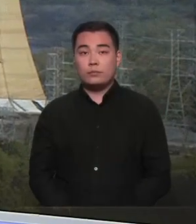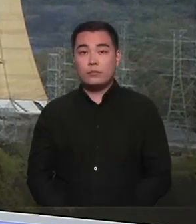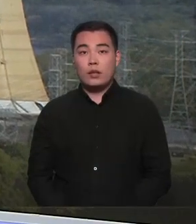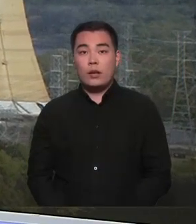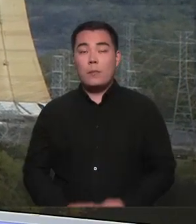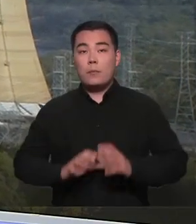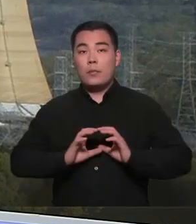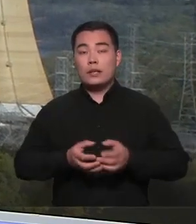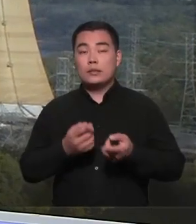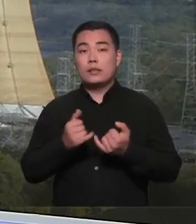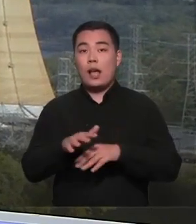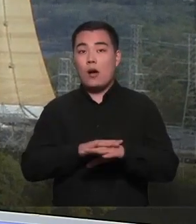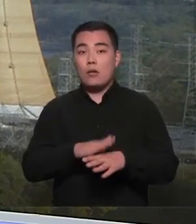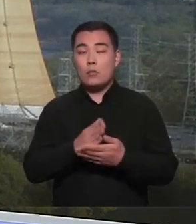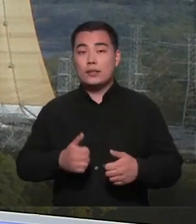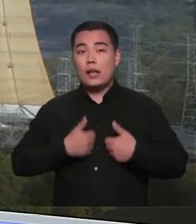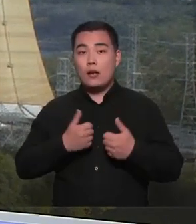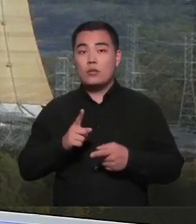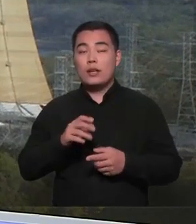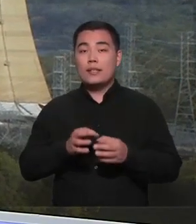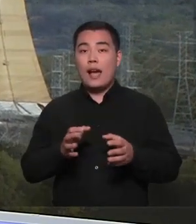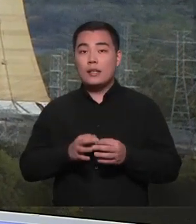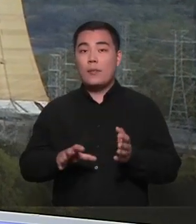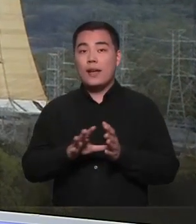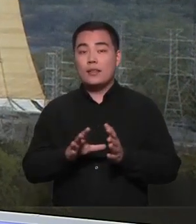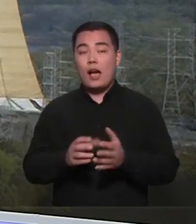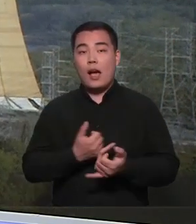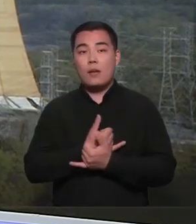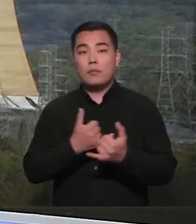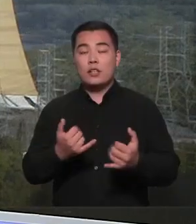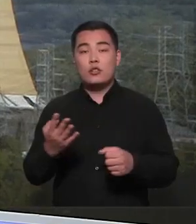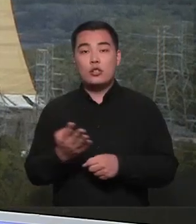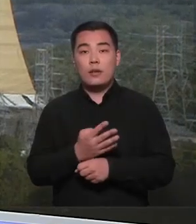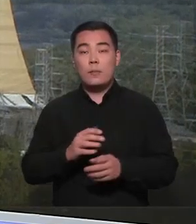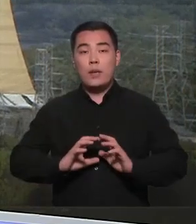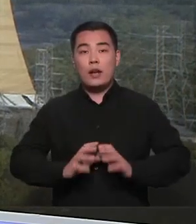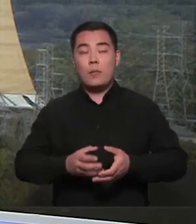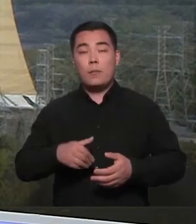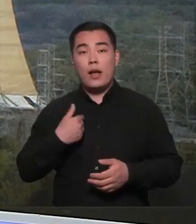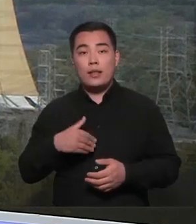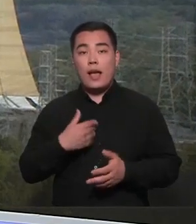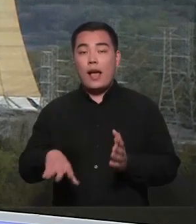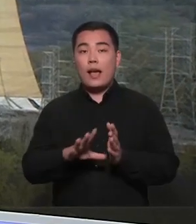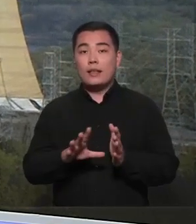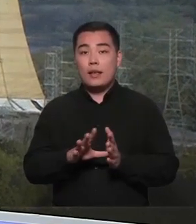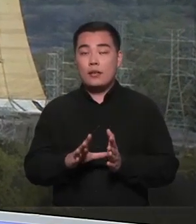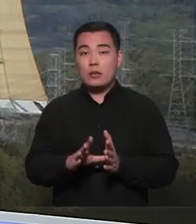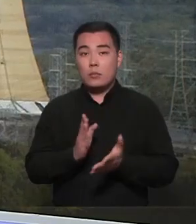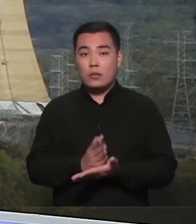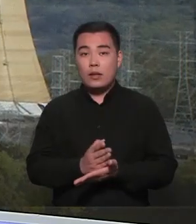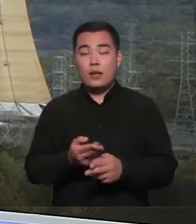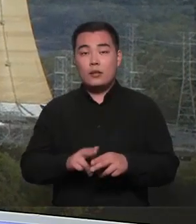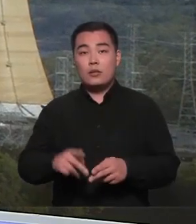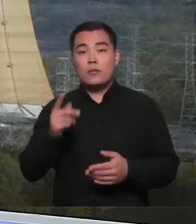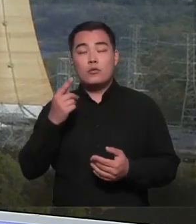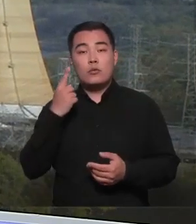мировое сообщество должно стремиться к тому чтобы ядерная энергия обеспечивала четверть мирового потребления электроэнергии